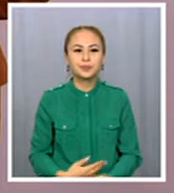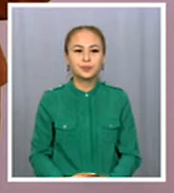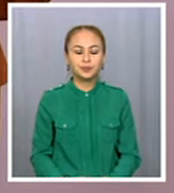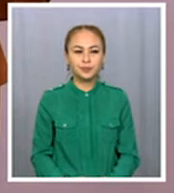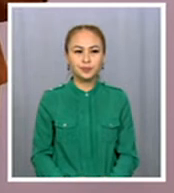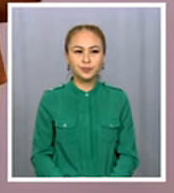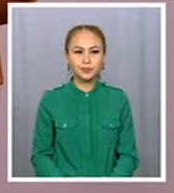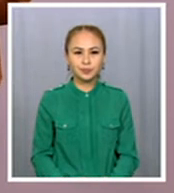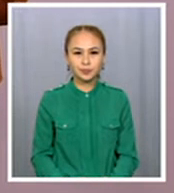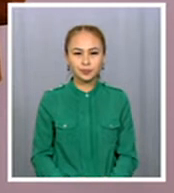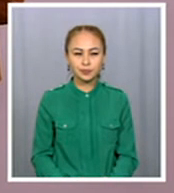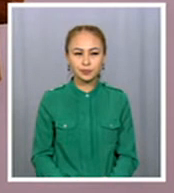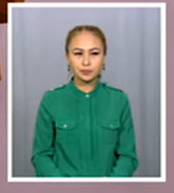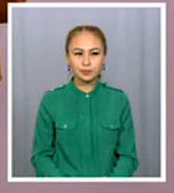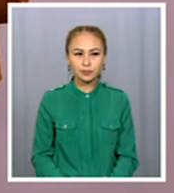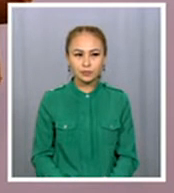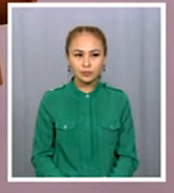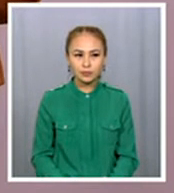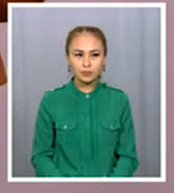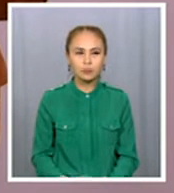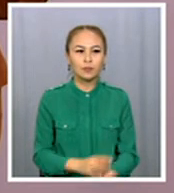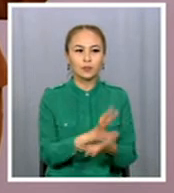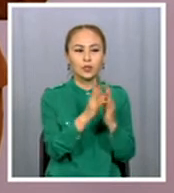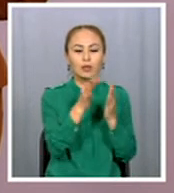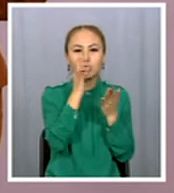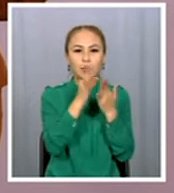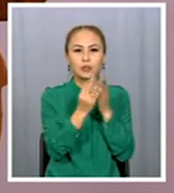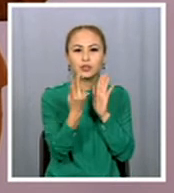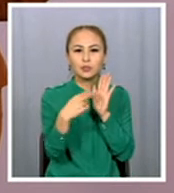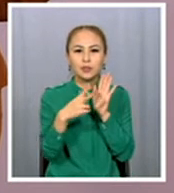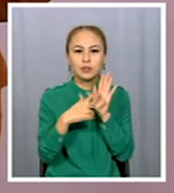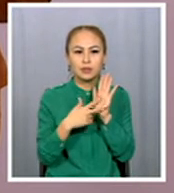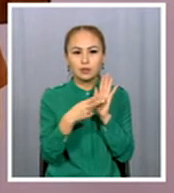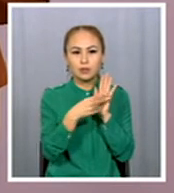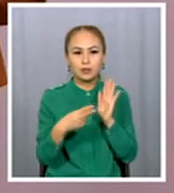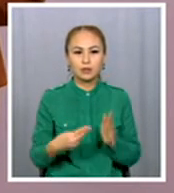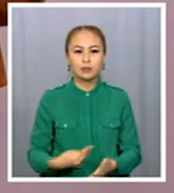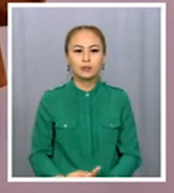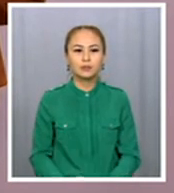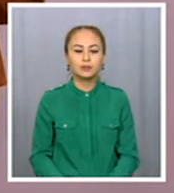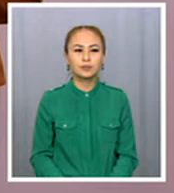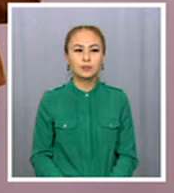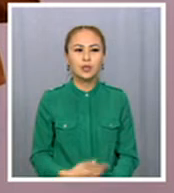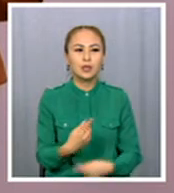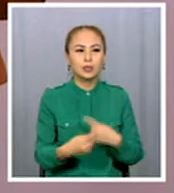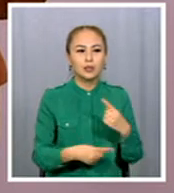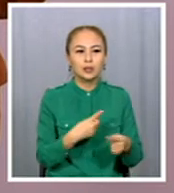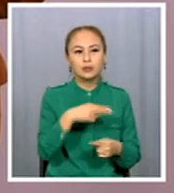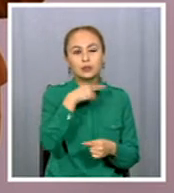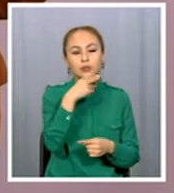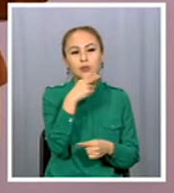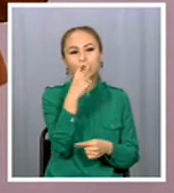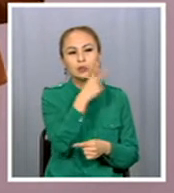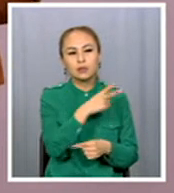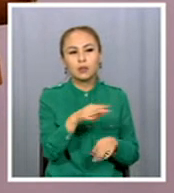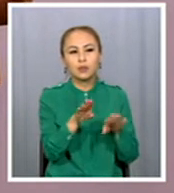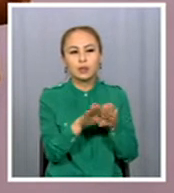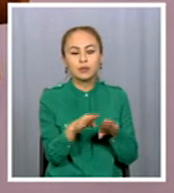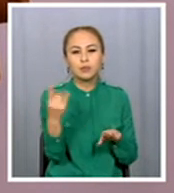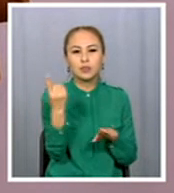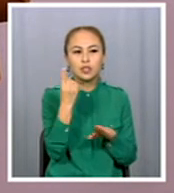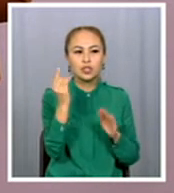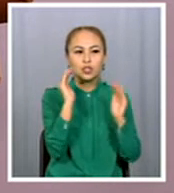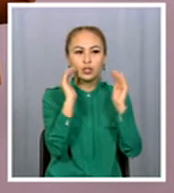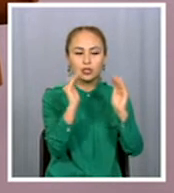орындалады. Демек, өрнектің мәні 28-ге тең. Келесі өрнекке назар аударамыз. Бірінші